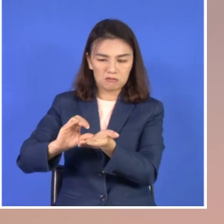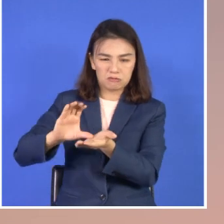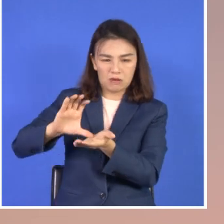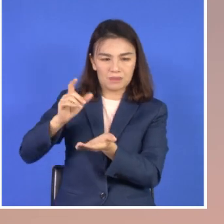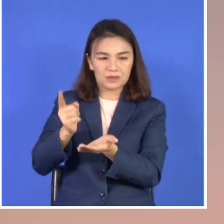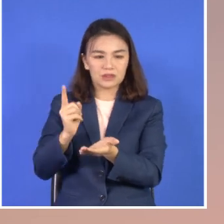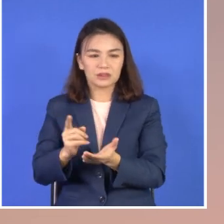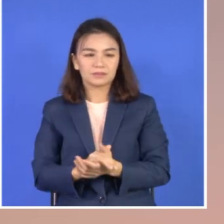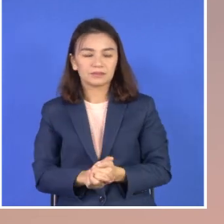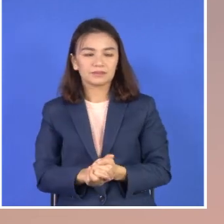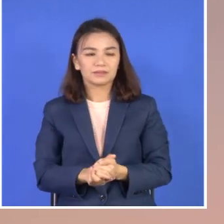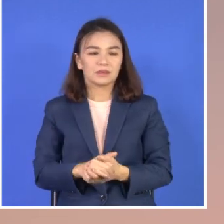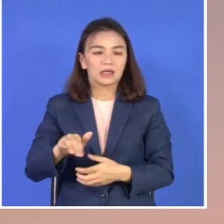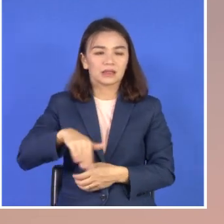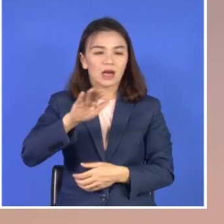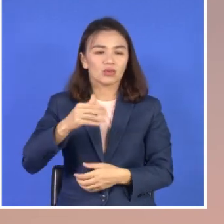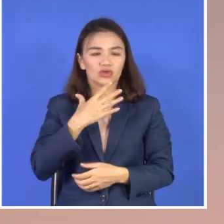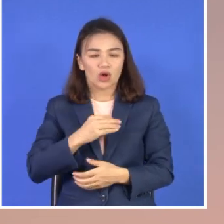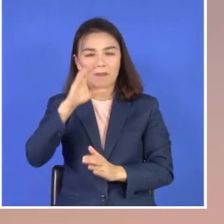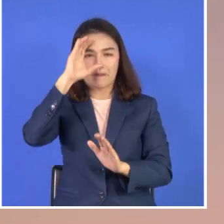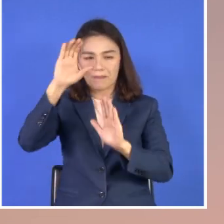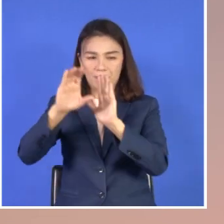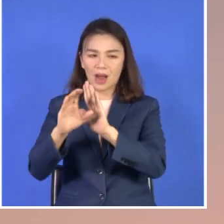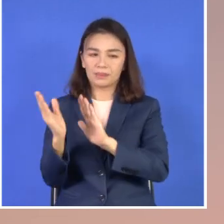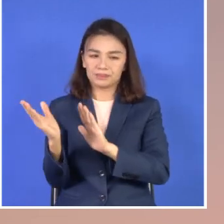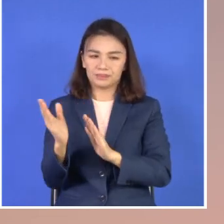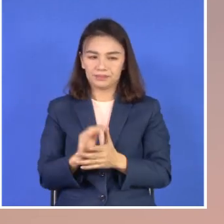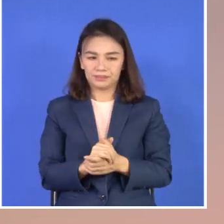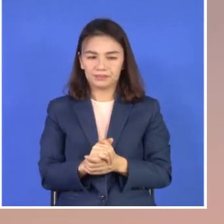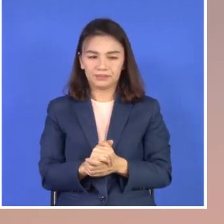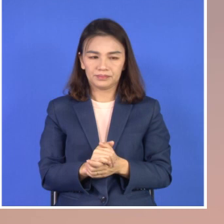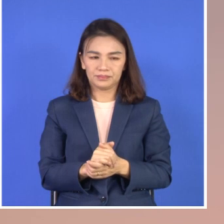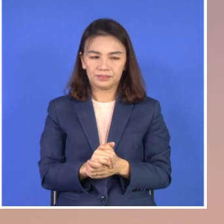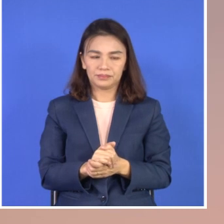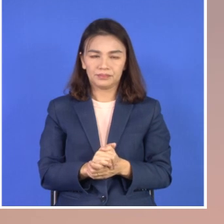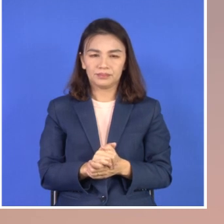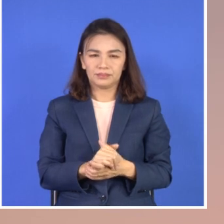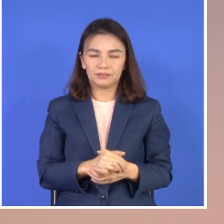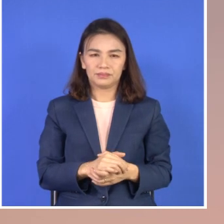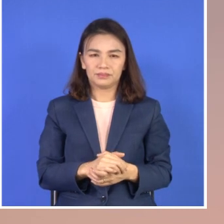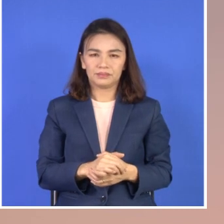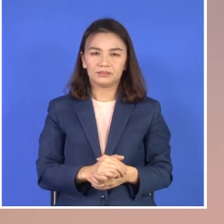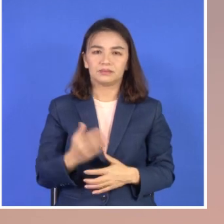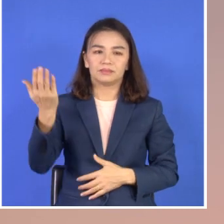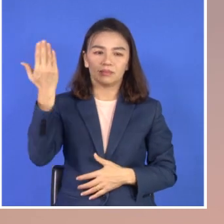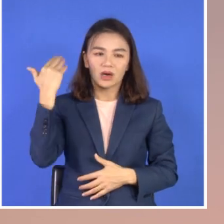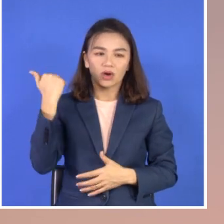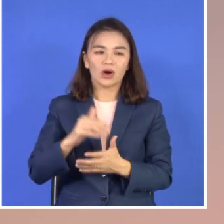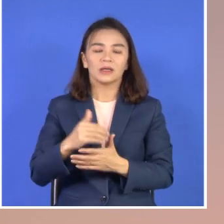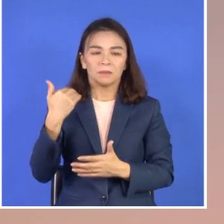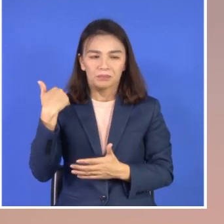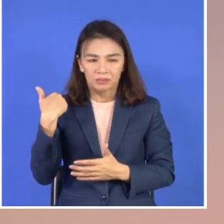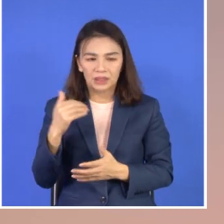คนแถวนี้เนี่ยจะชอบโพสต์ภาพเงินอะไรแบบนี้เนาะนี่แหละค่ะคุณผู้ชมซึ่งก่อนหน้านี้เนี่ยมีผู้เสียหายจำนวนมากเลย